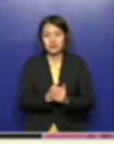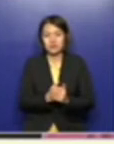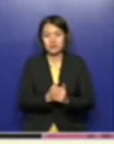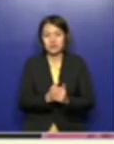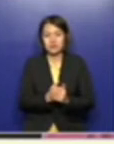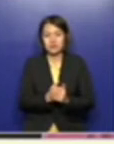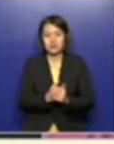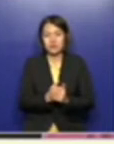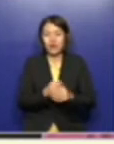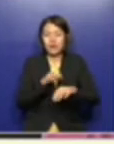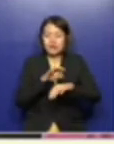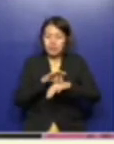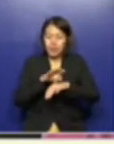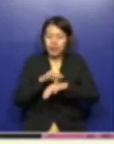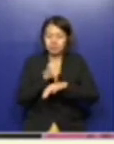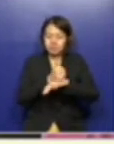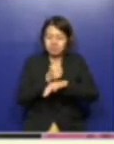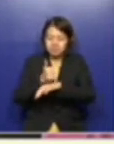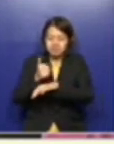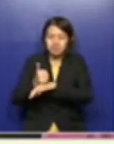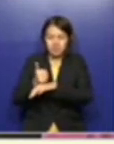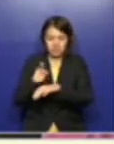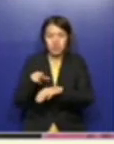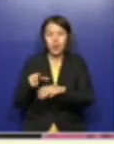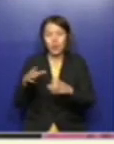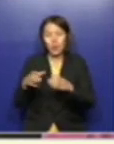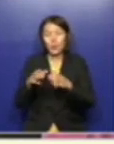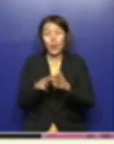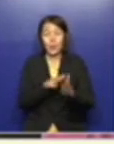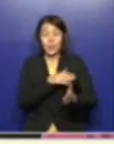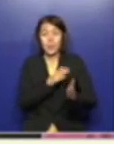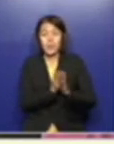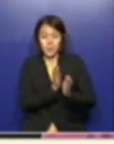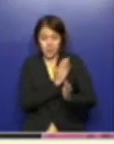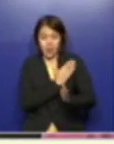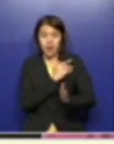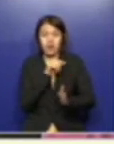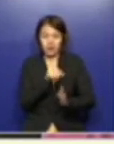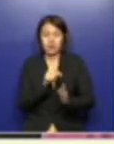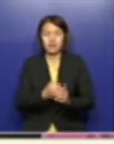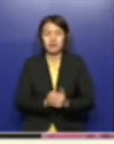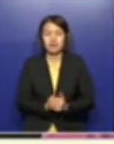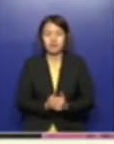าค4ภาค7ท่านประธานครับ